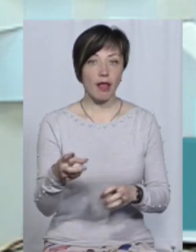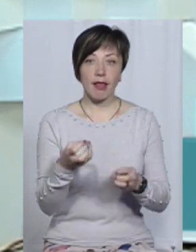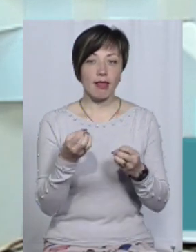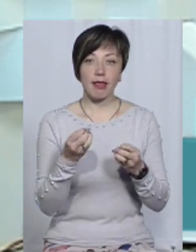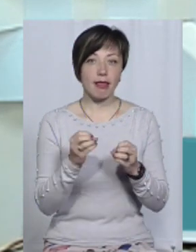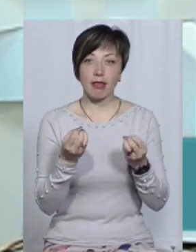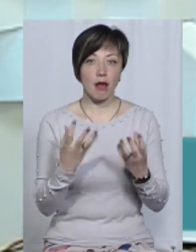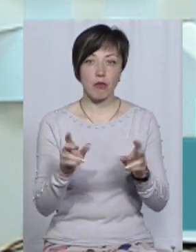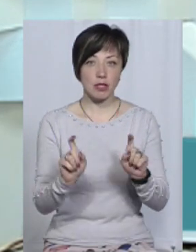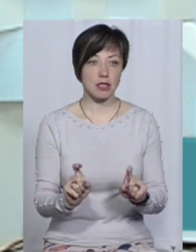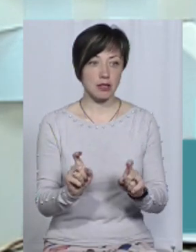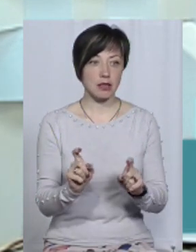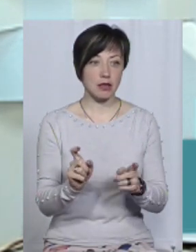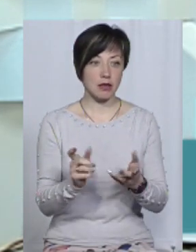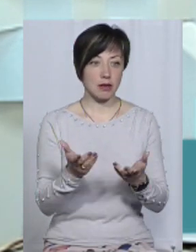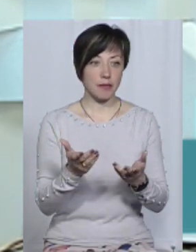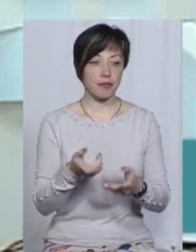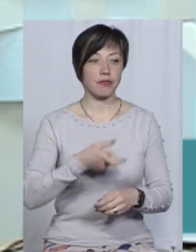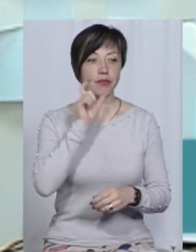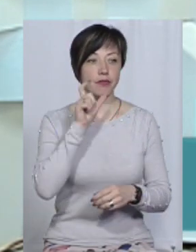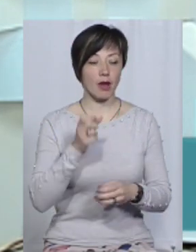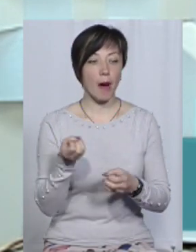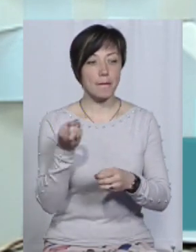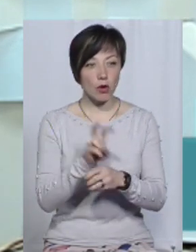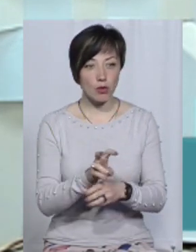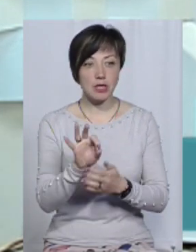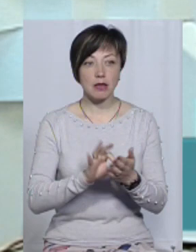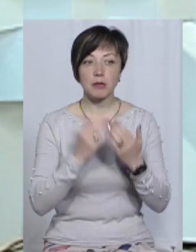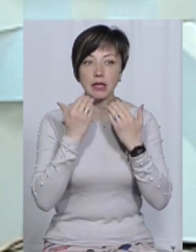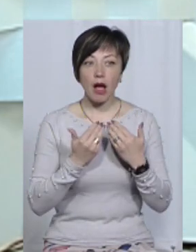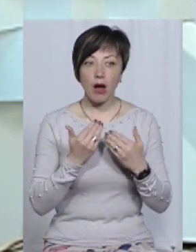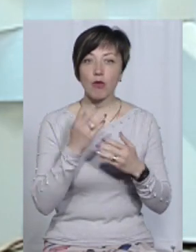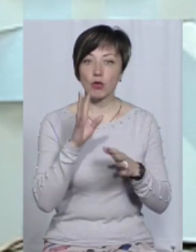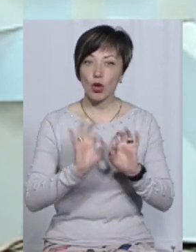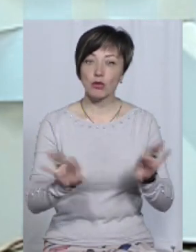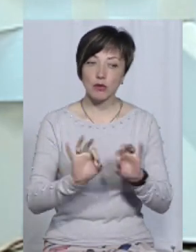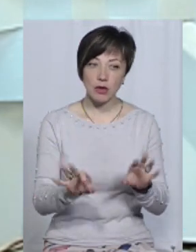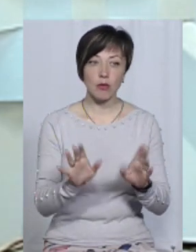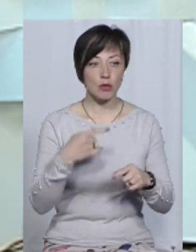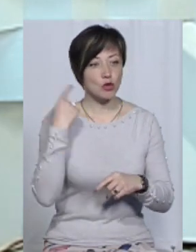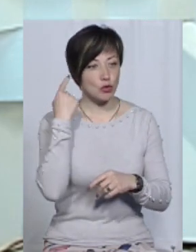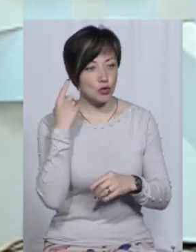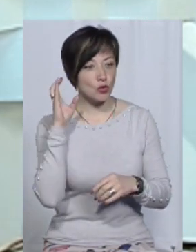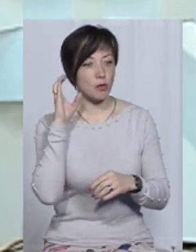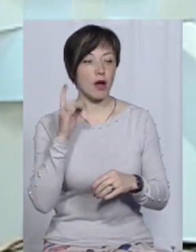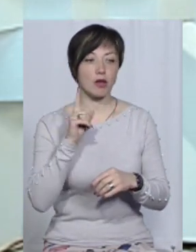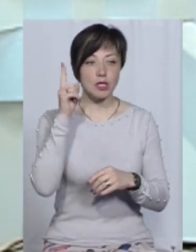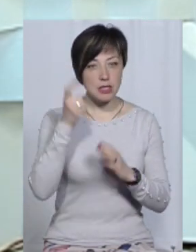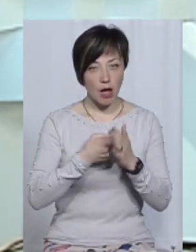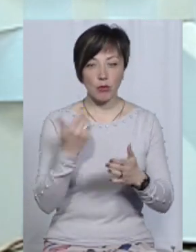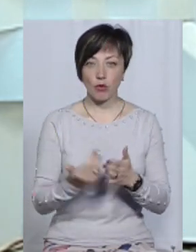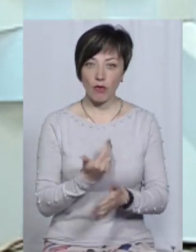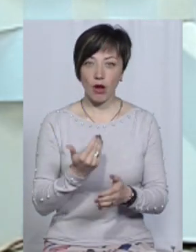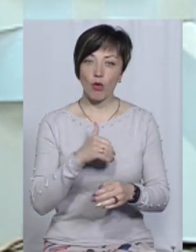не посидіти, кинути там келиха, а приходять і зразу питають, а ви нам будете розповідати, а ми щось почуємо, а ми щось знаємо нове,